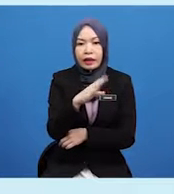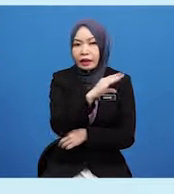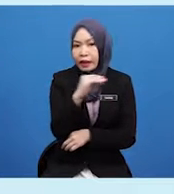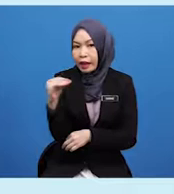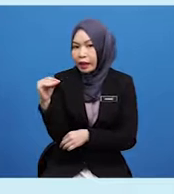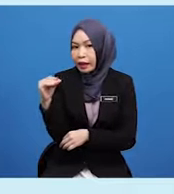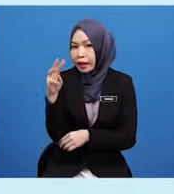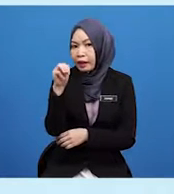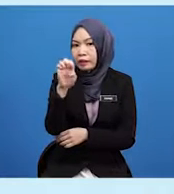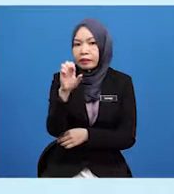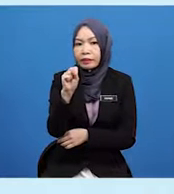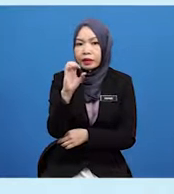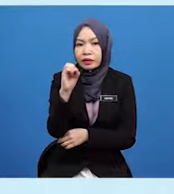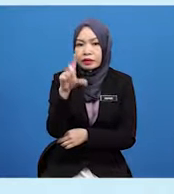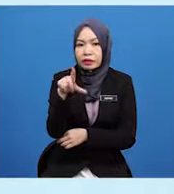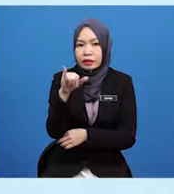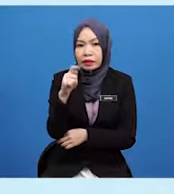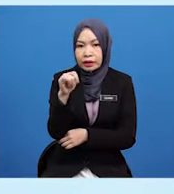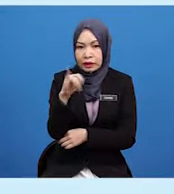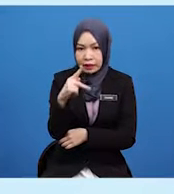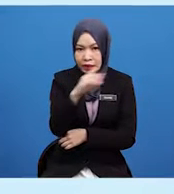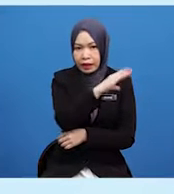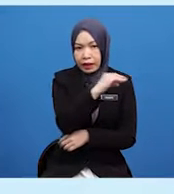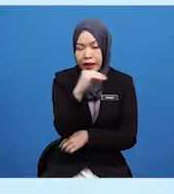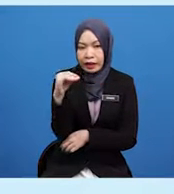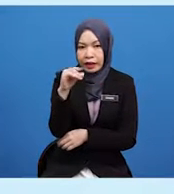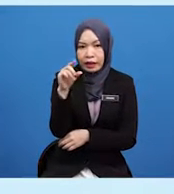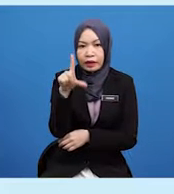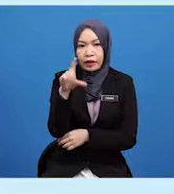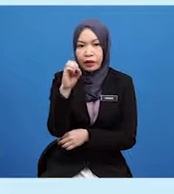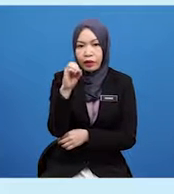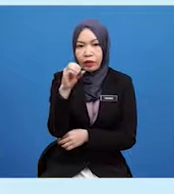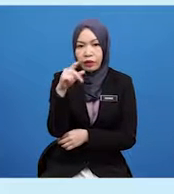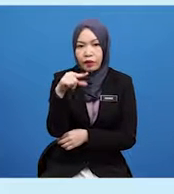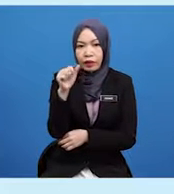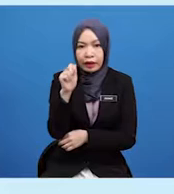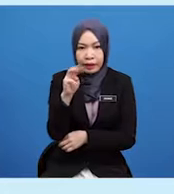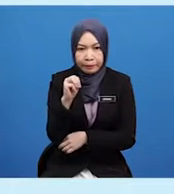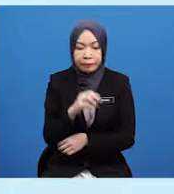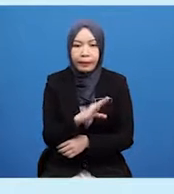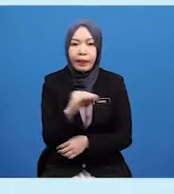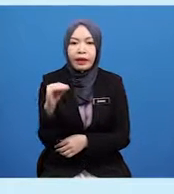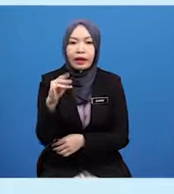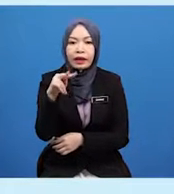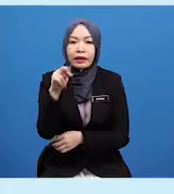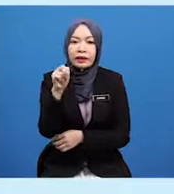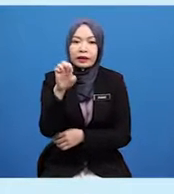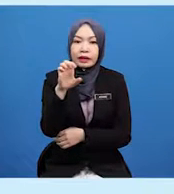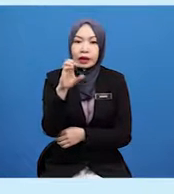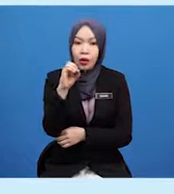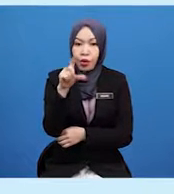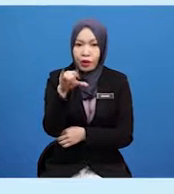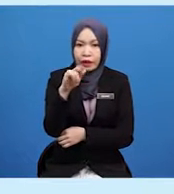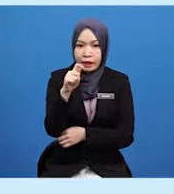neolitik dan yang akhir sekali ala zaman logam Adakah murid-murid telah menjawab dengan betul